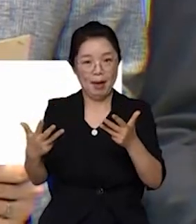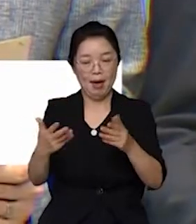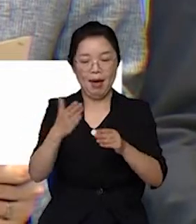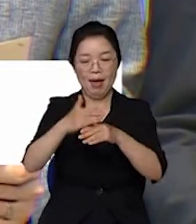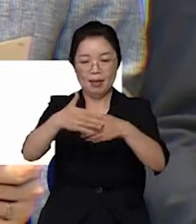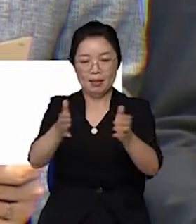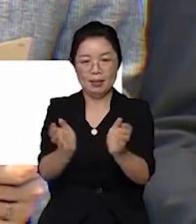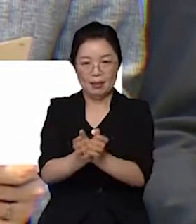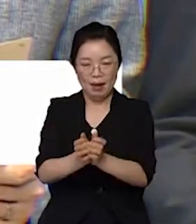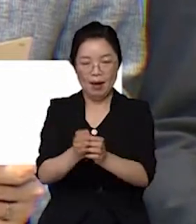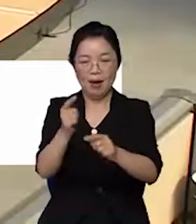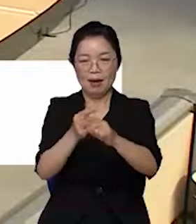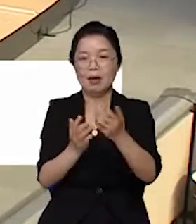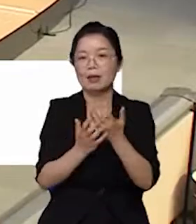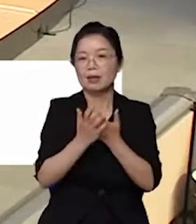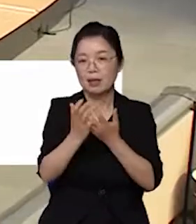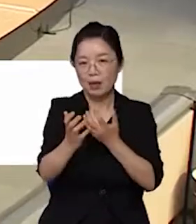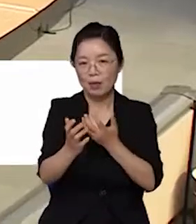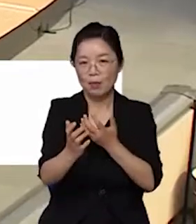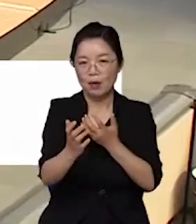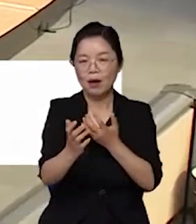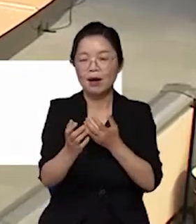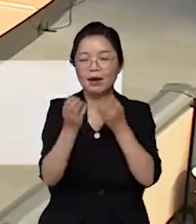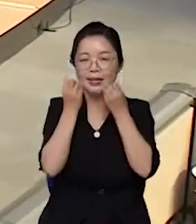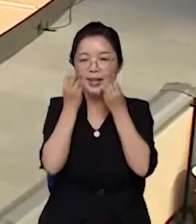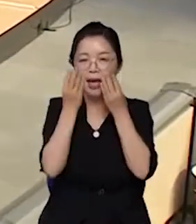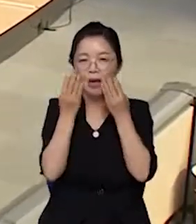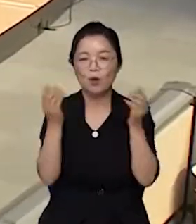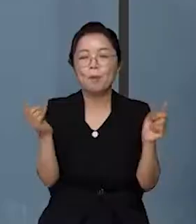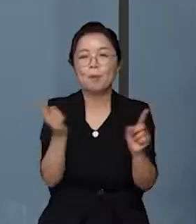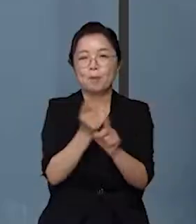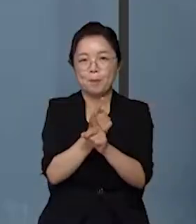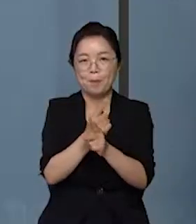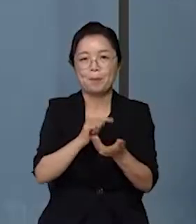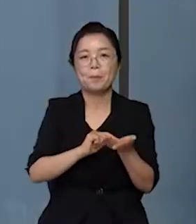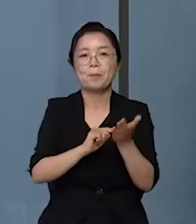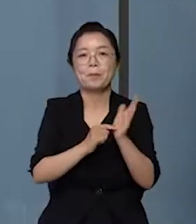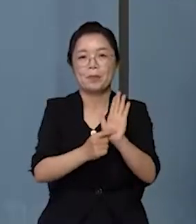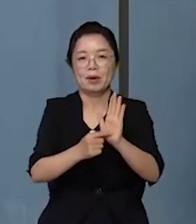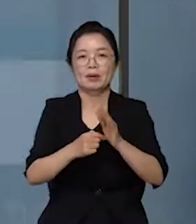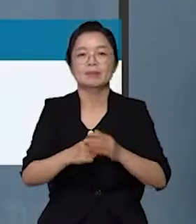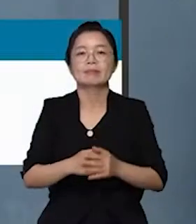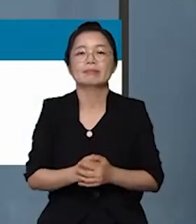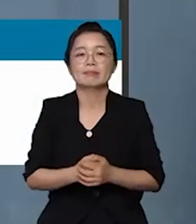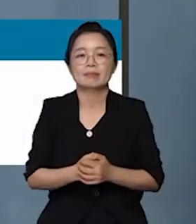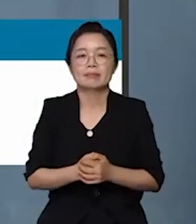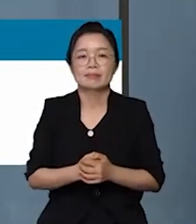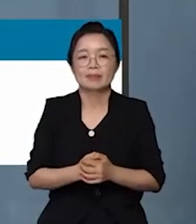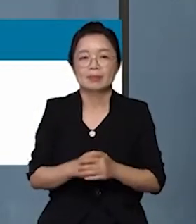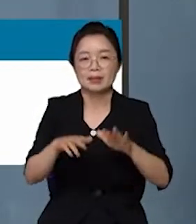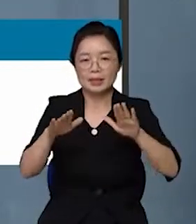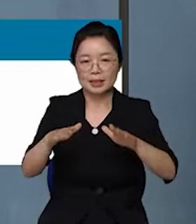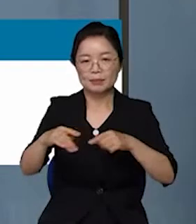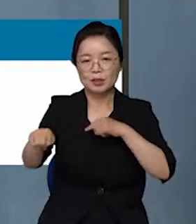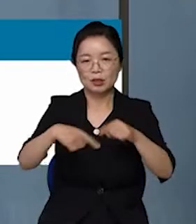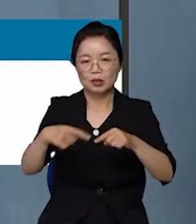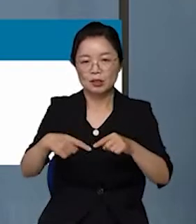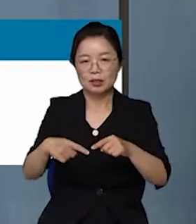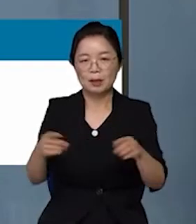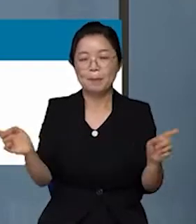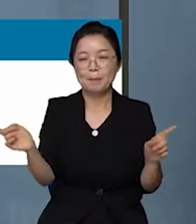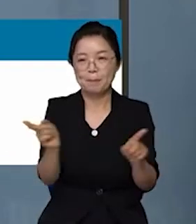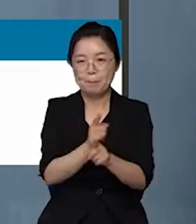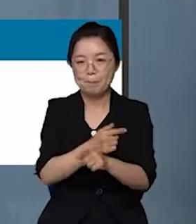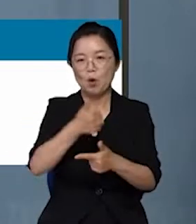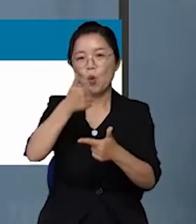새로운 민주당으로 거듭나는 정기가 되게 하겠다고 밝혔습니다. 계파 정치를 청산하고 호남이